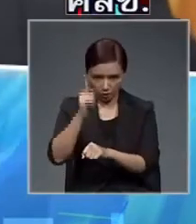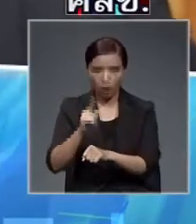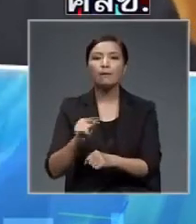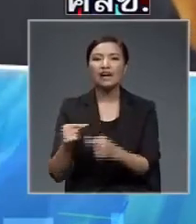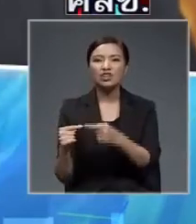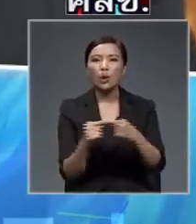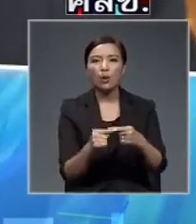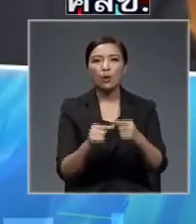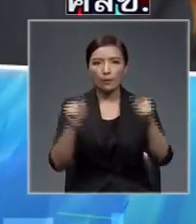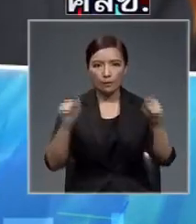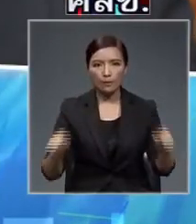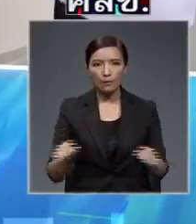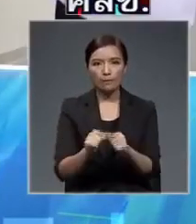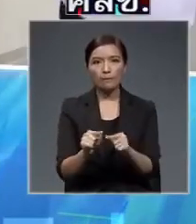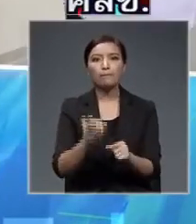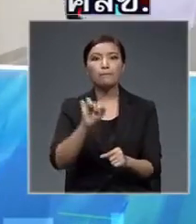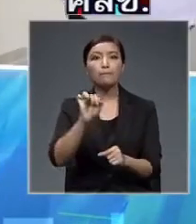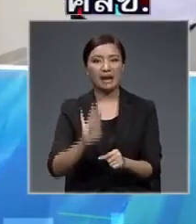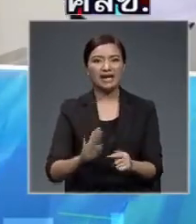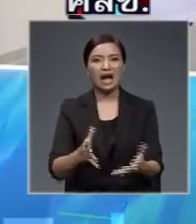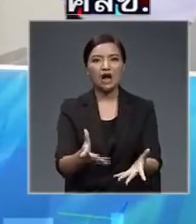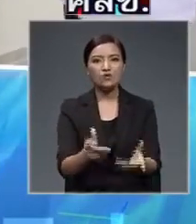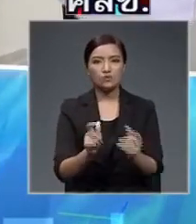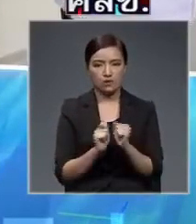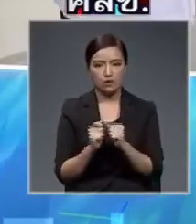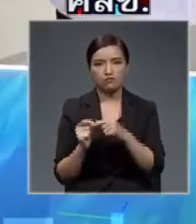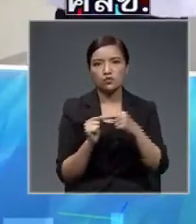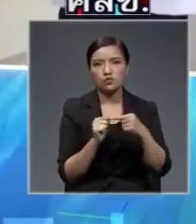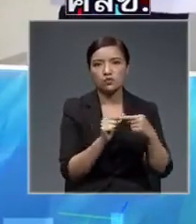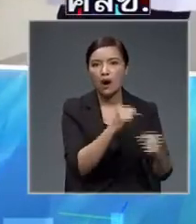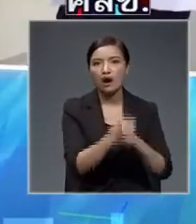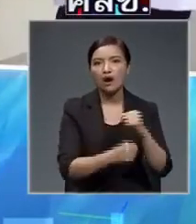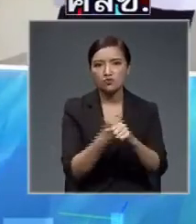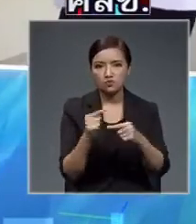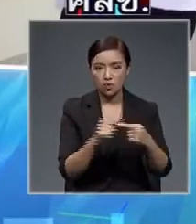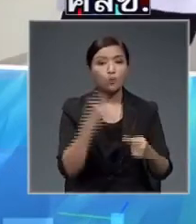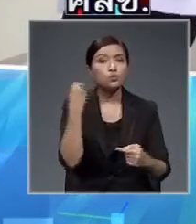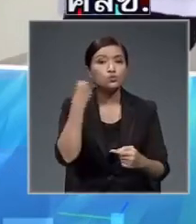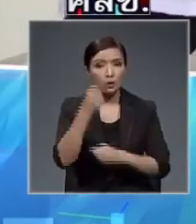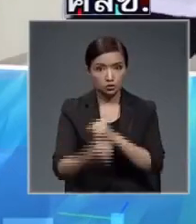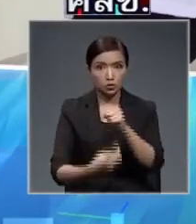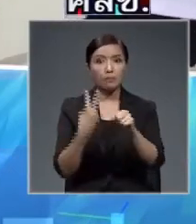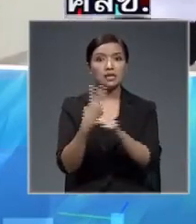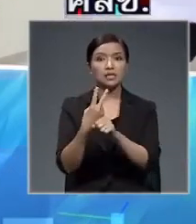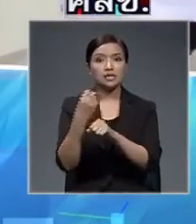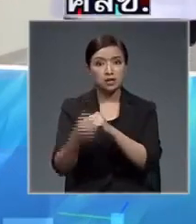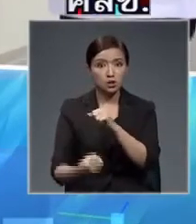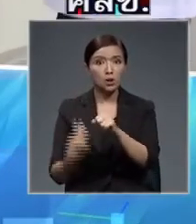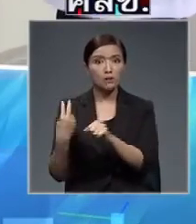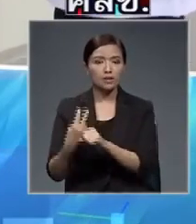ญาตโดยทุกๆ2ปีเนี่ยเราขอให้ตรวจสภาพทุกๆ2ปีเพราะว่า